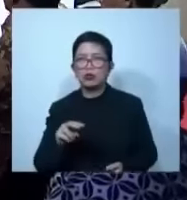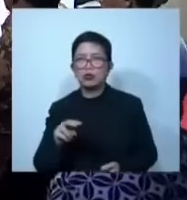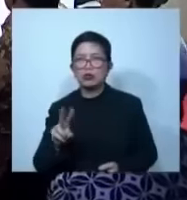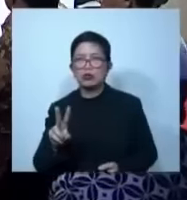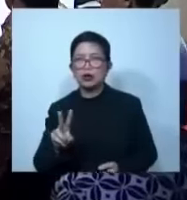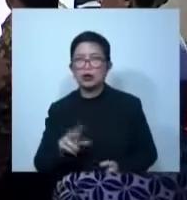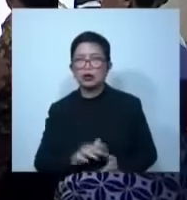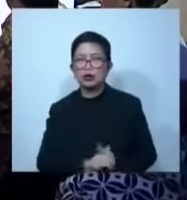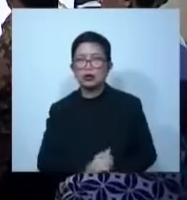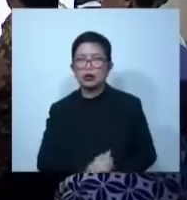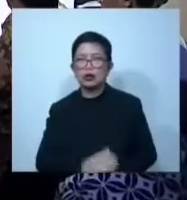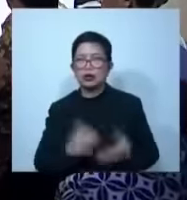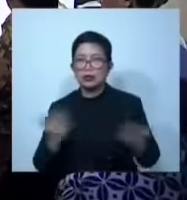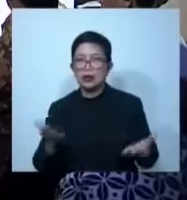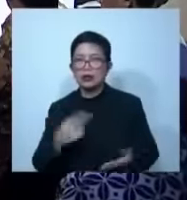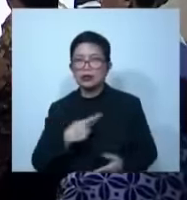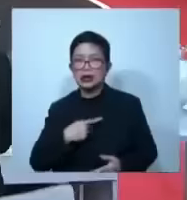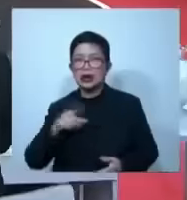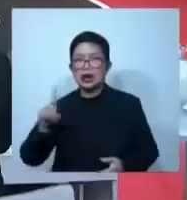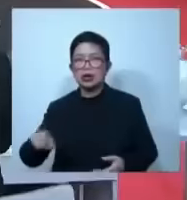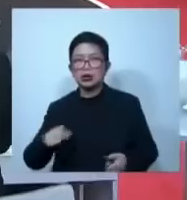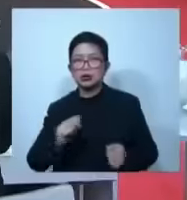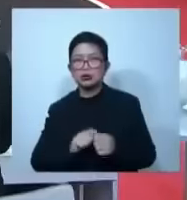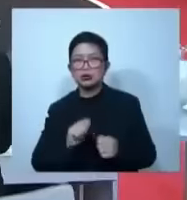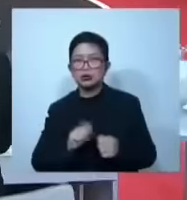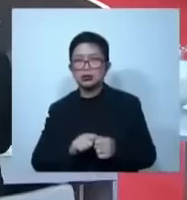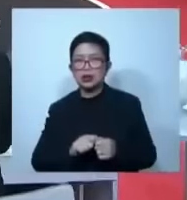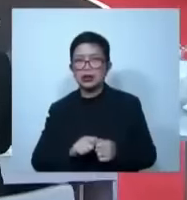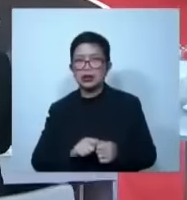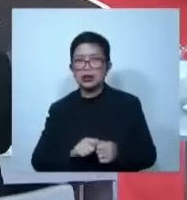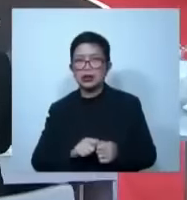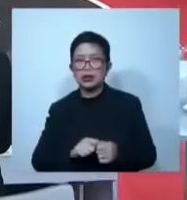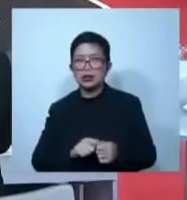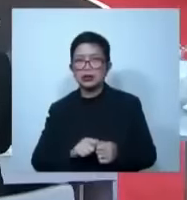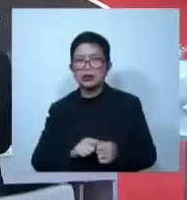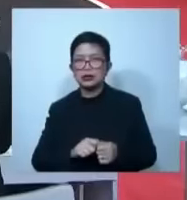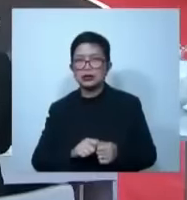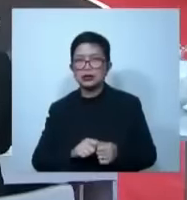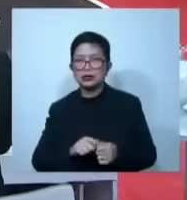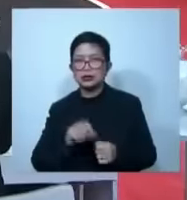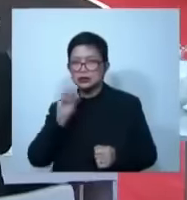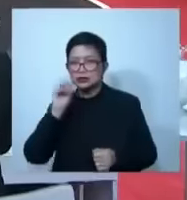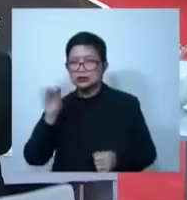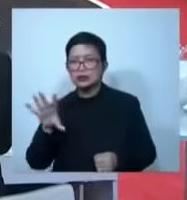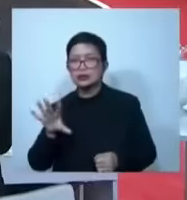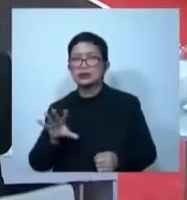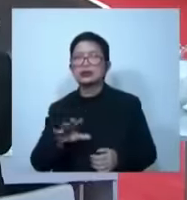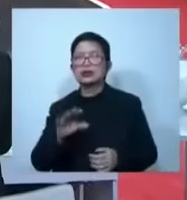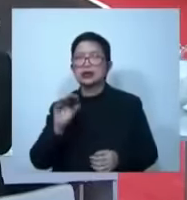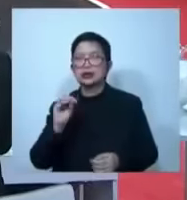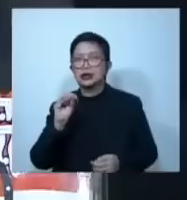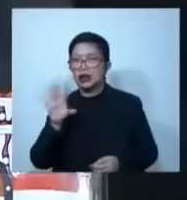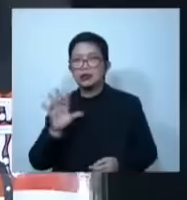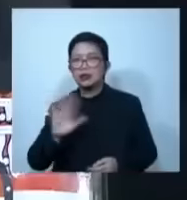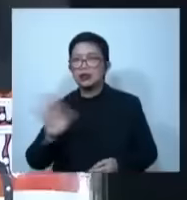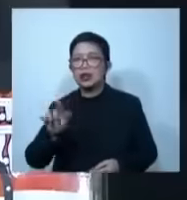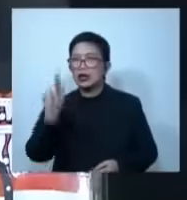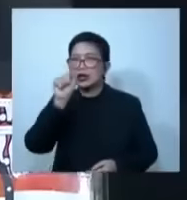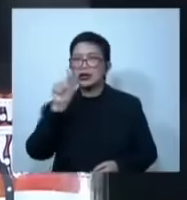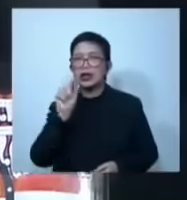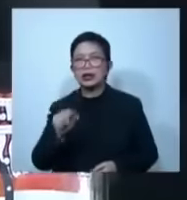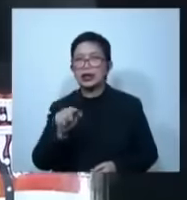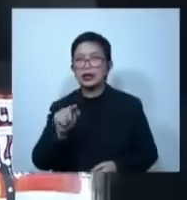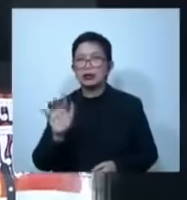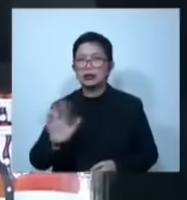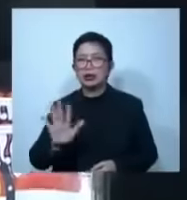saya? Kenapa Bapak? Apakah saya harus merevisi statement saya karena tidak boleh bertanya? Tidak, nanti kami harapkan untuk saling menanggapi bukan saling menanya